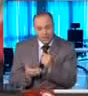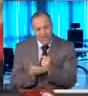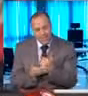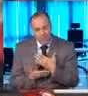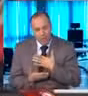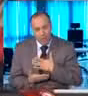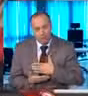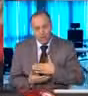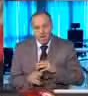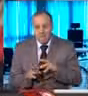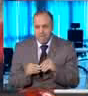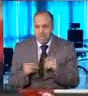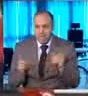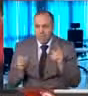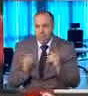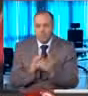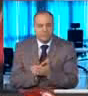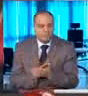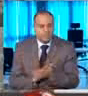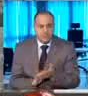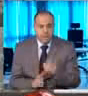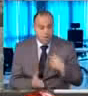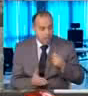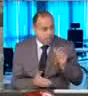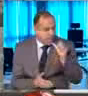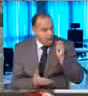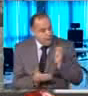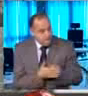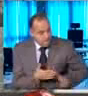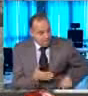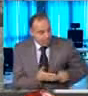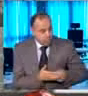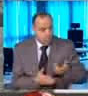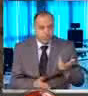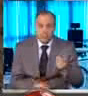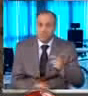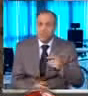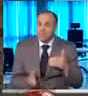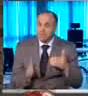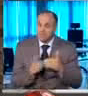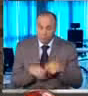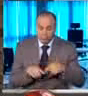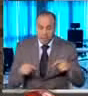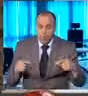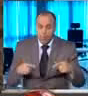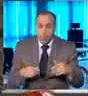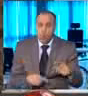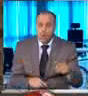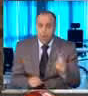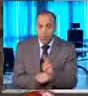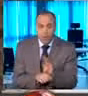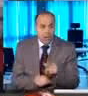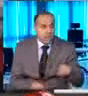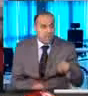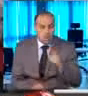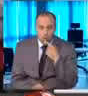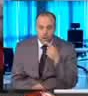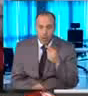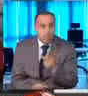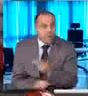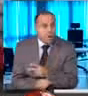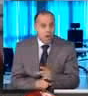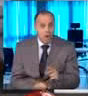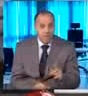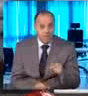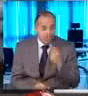وكرمناك، لا ماي لا كهرب لا شيء، نشتري المي شريع. في انتظار الحسم في معركة يصنفها المراقبون على أنها الأعنف